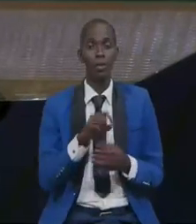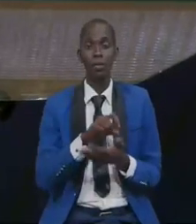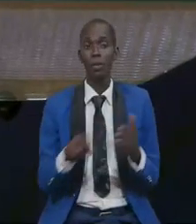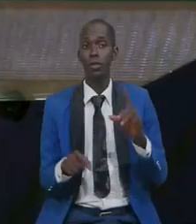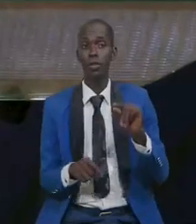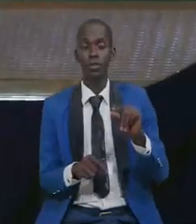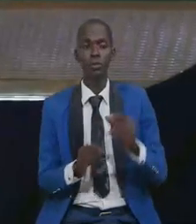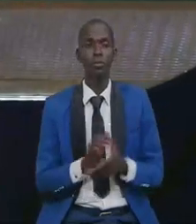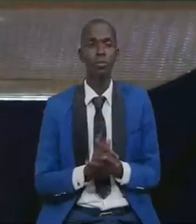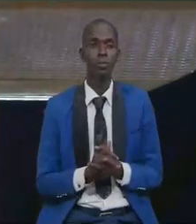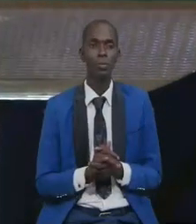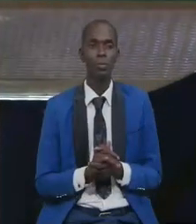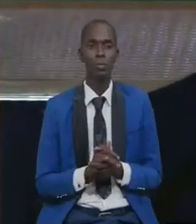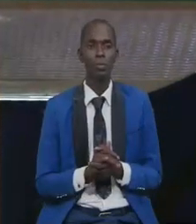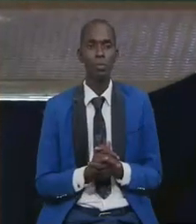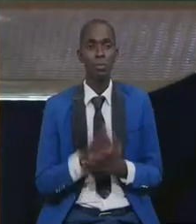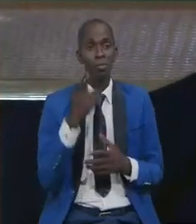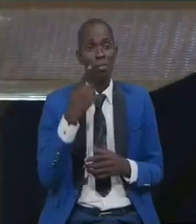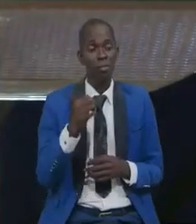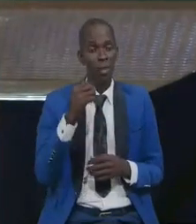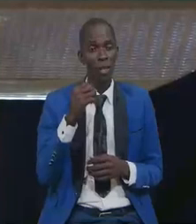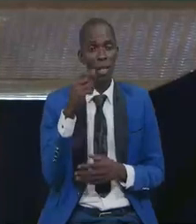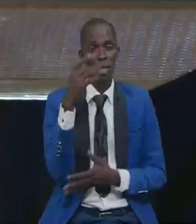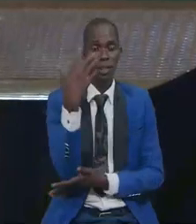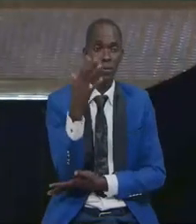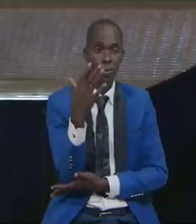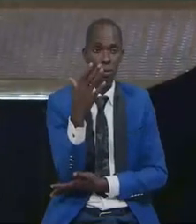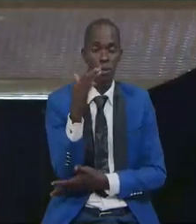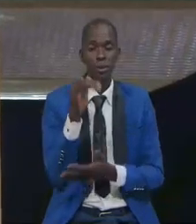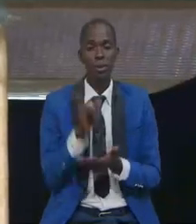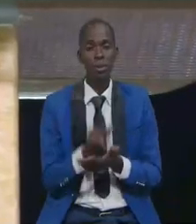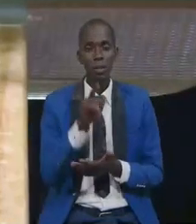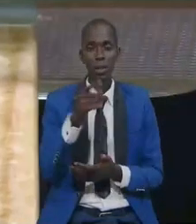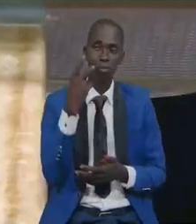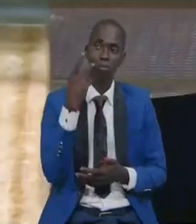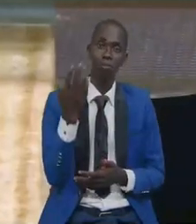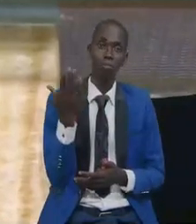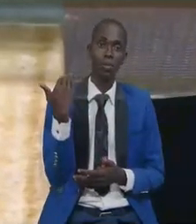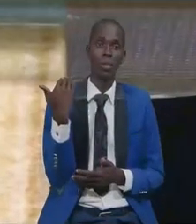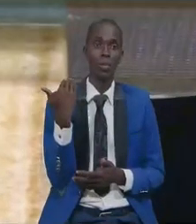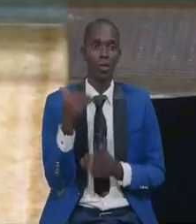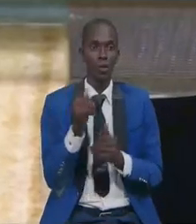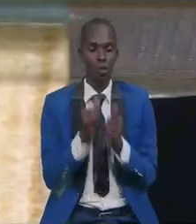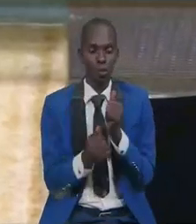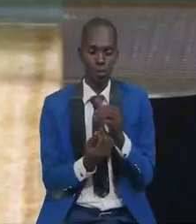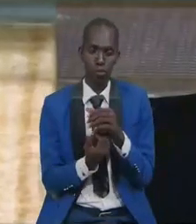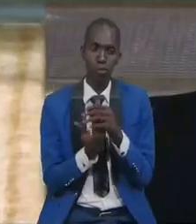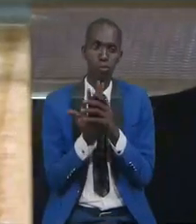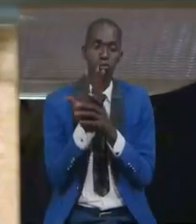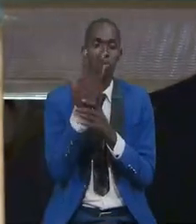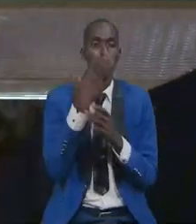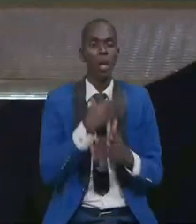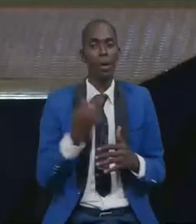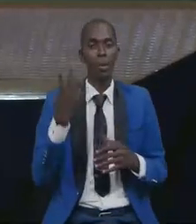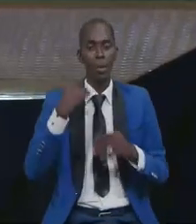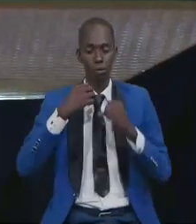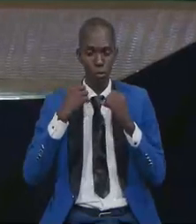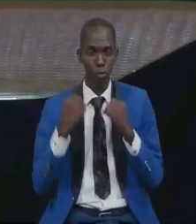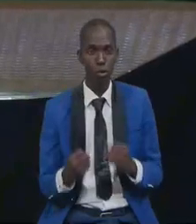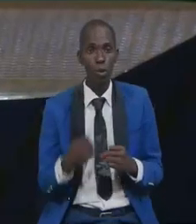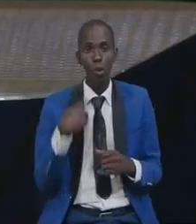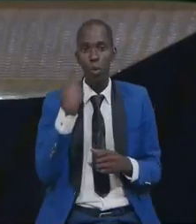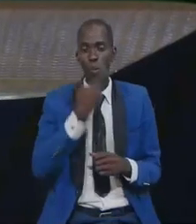le verset 20, « L'arbre que tu as vu, qui était devenu grand et fort, dont